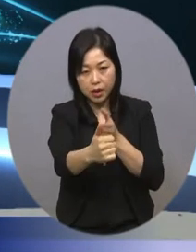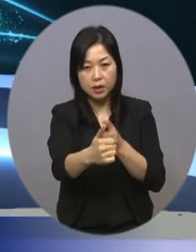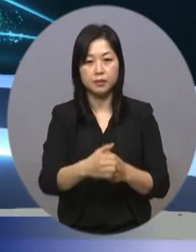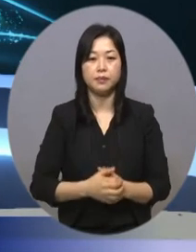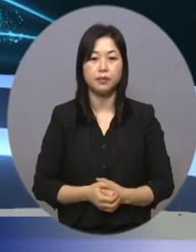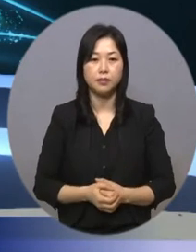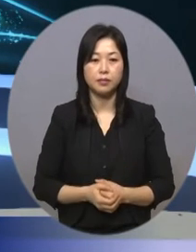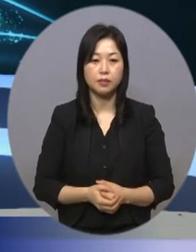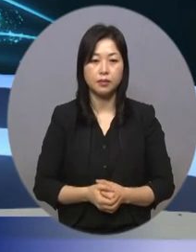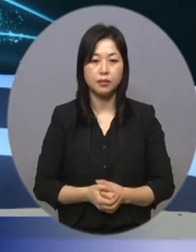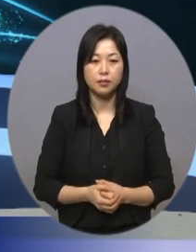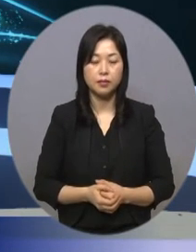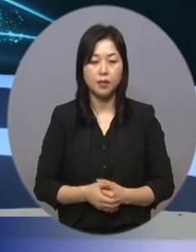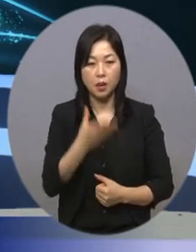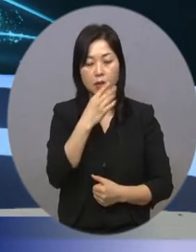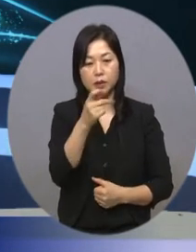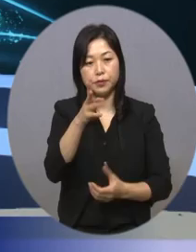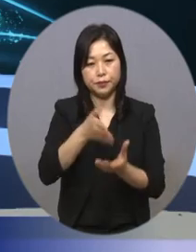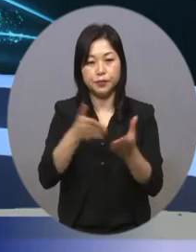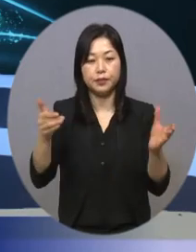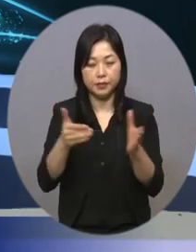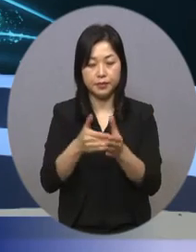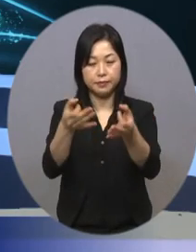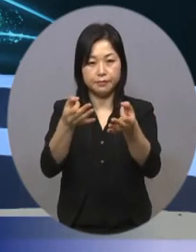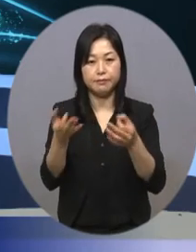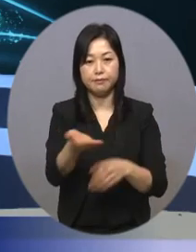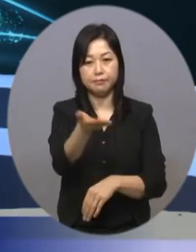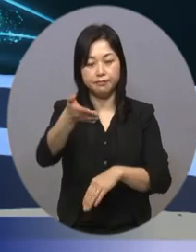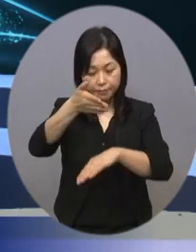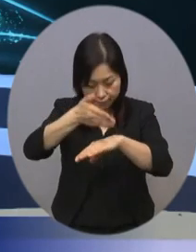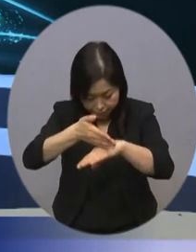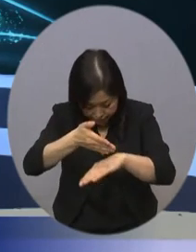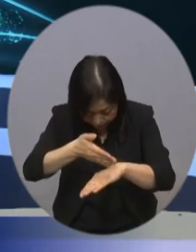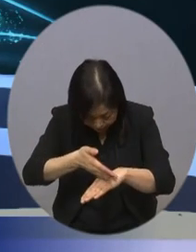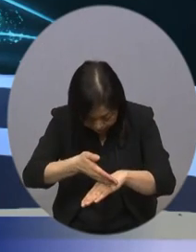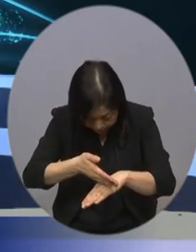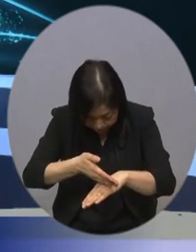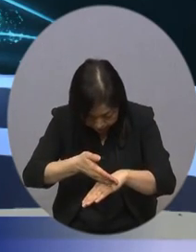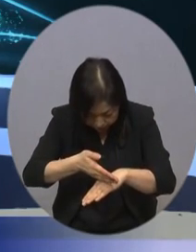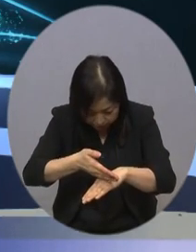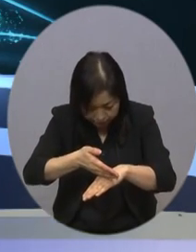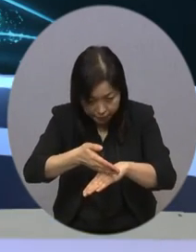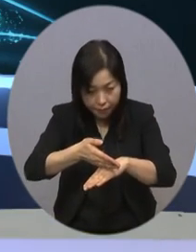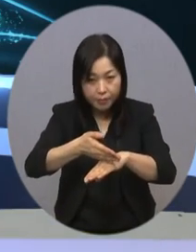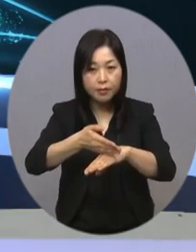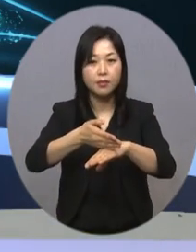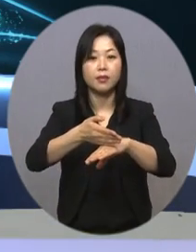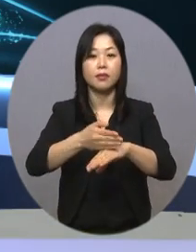바랍니다. 이상 복지TV 뉴스를 마칩니다. 시청해주신 여러분 고맙습니다.